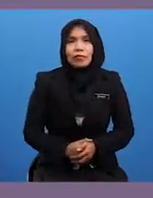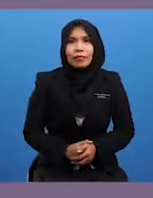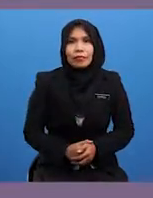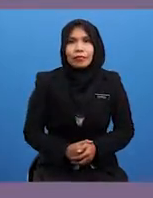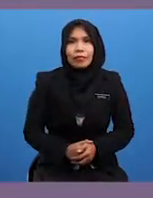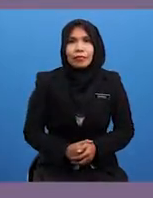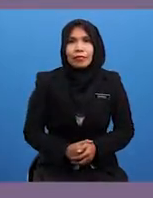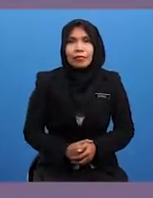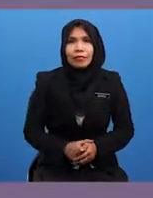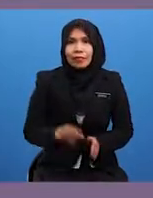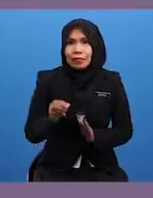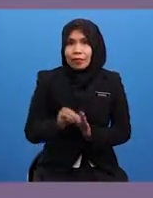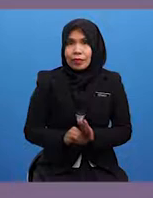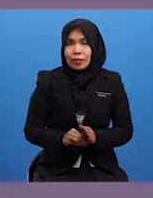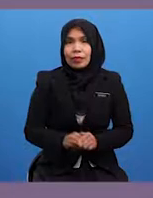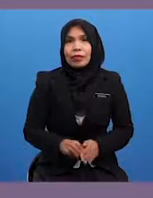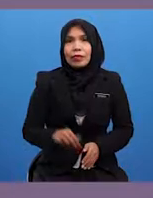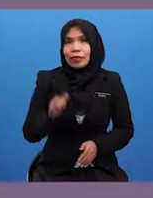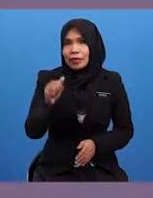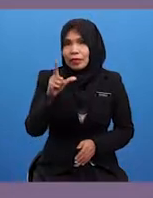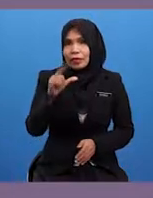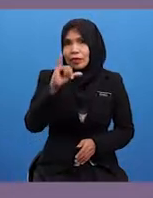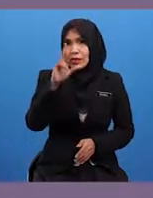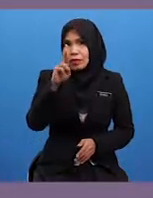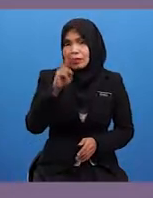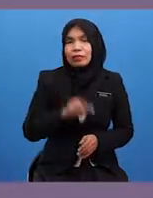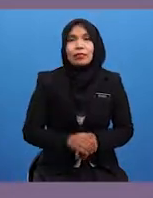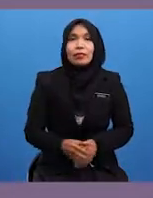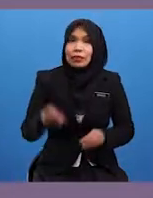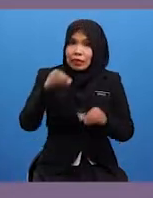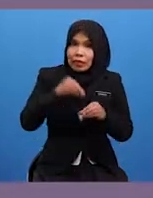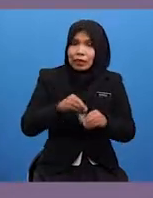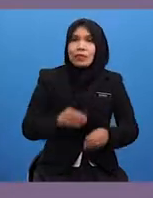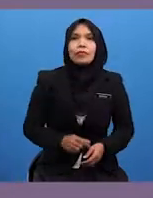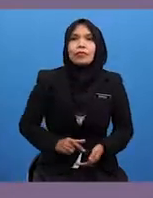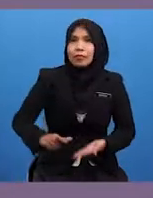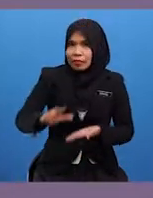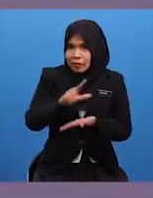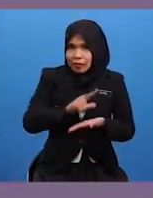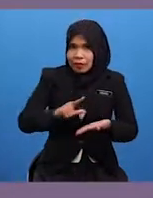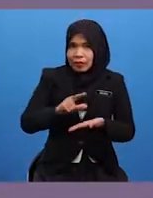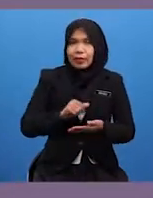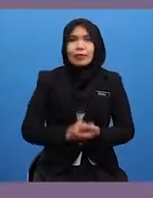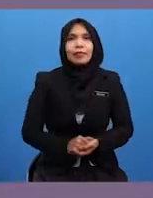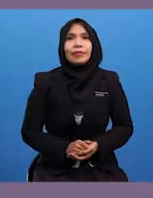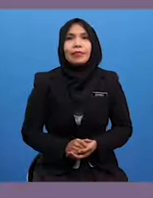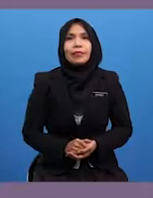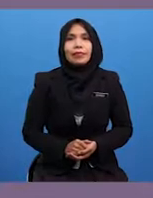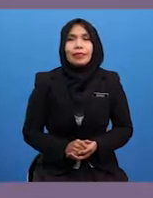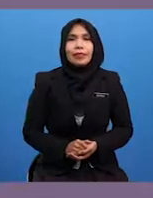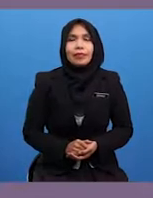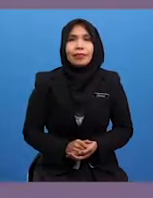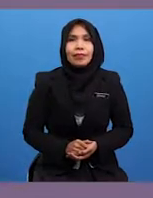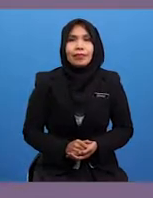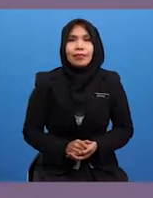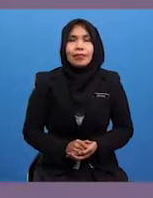ke dalam lita, tetapi apabila sampai ke suis terbuka, arus tidak dapat mengalir sehingga ke terminal